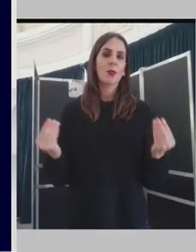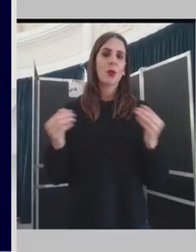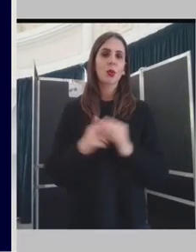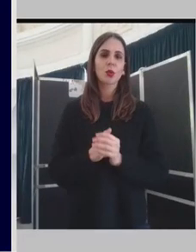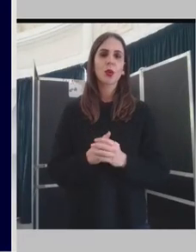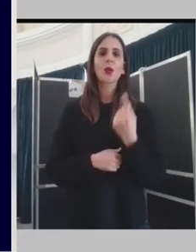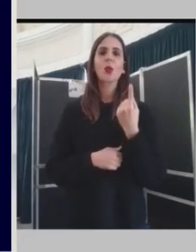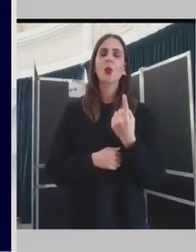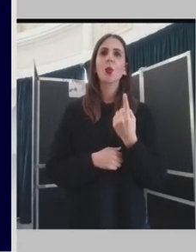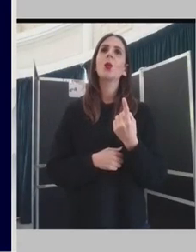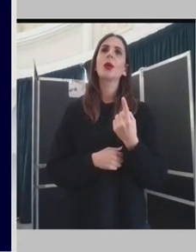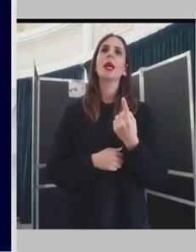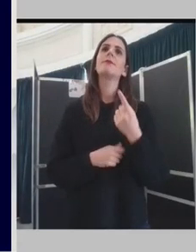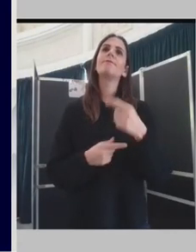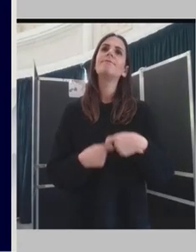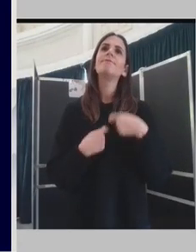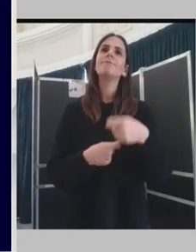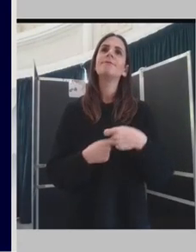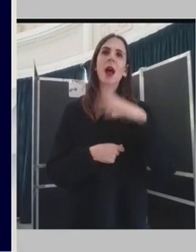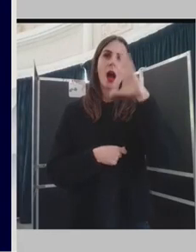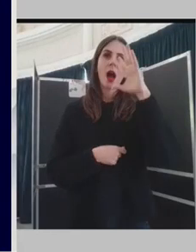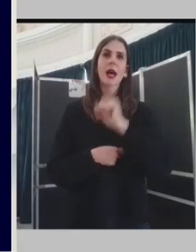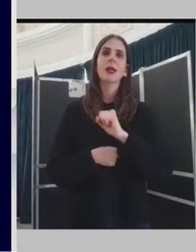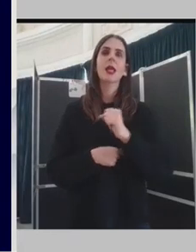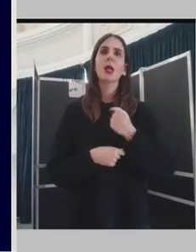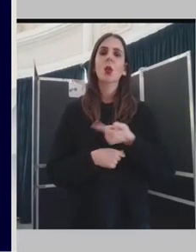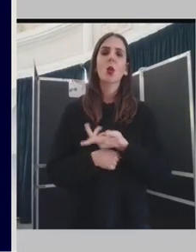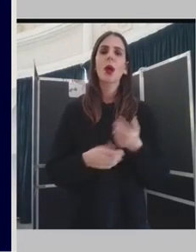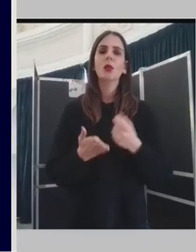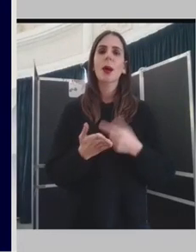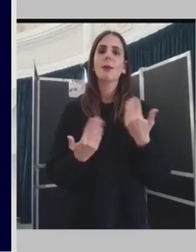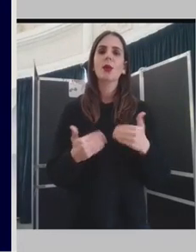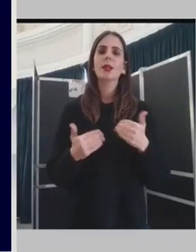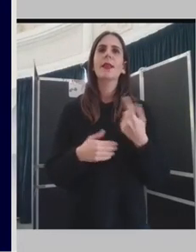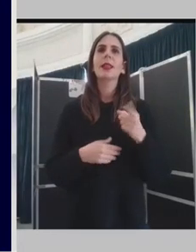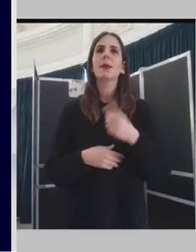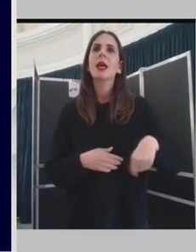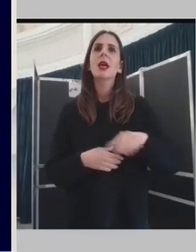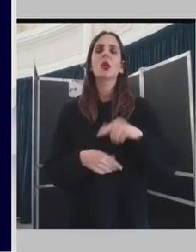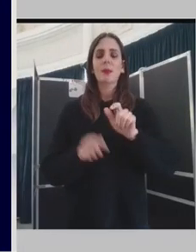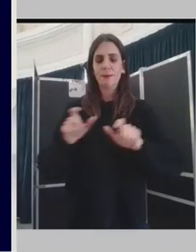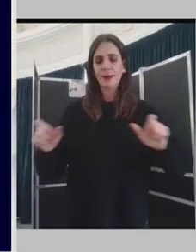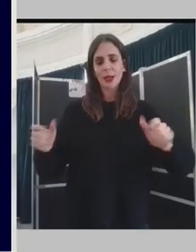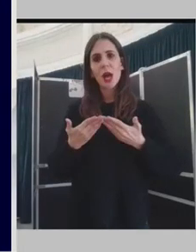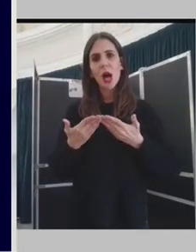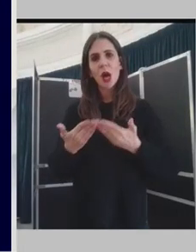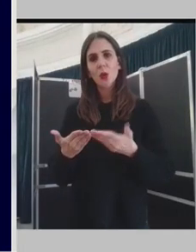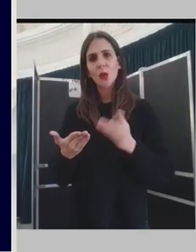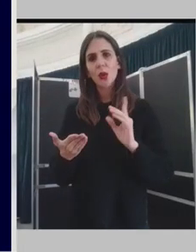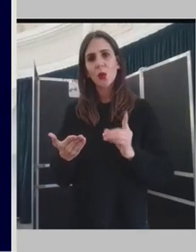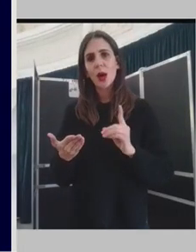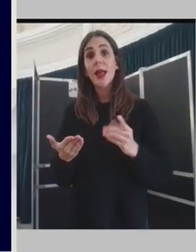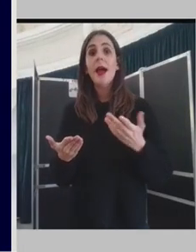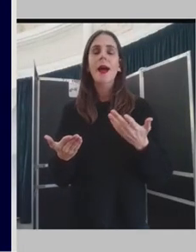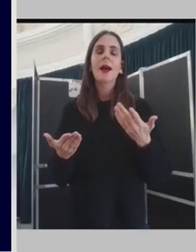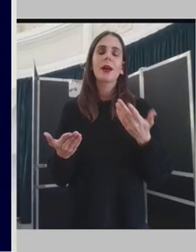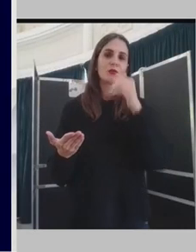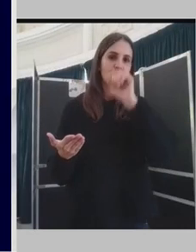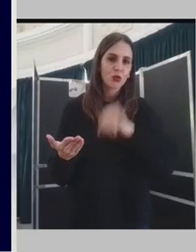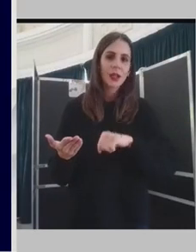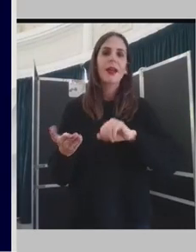a capire di quanto è importante per noi arrivare a soccorrere le persone è che ci sono delle